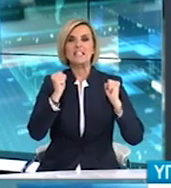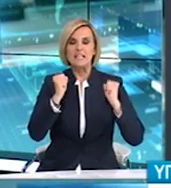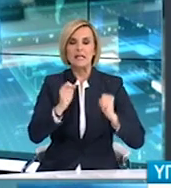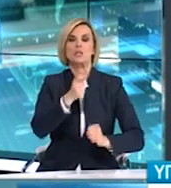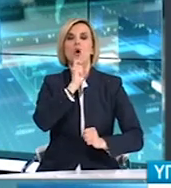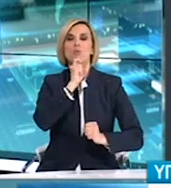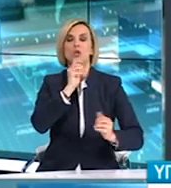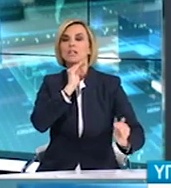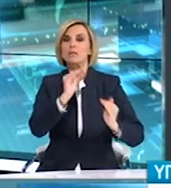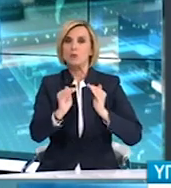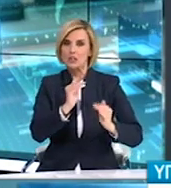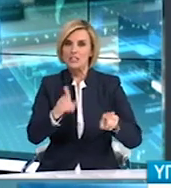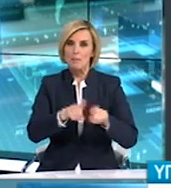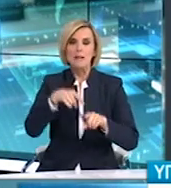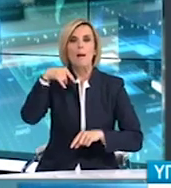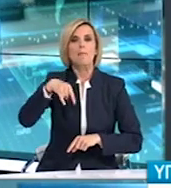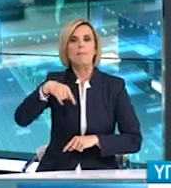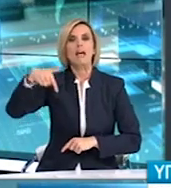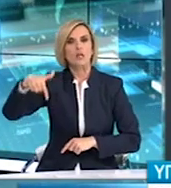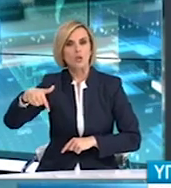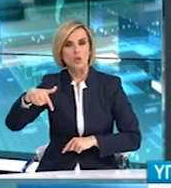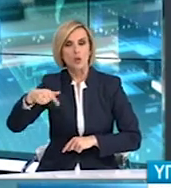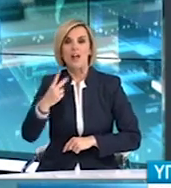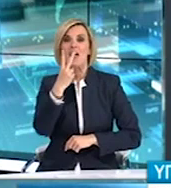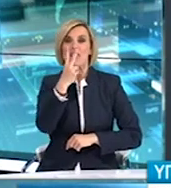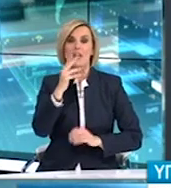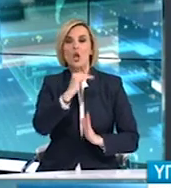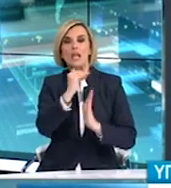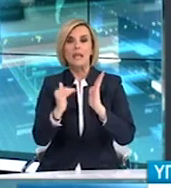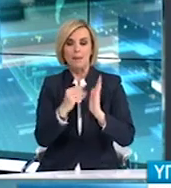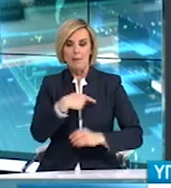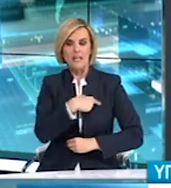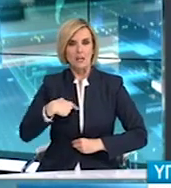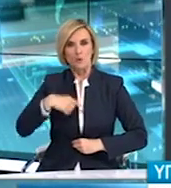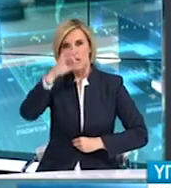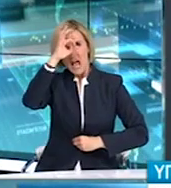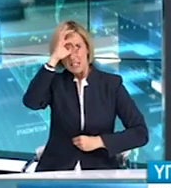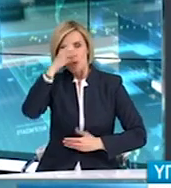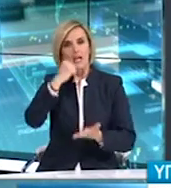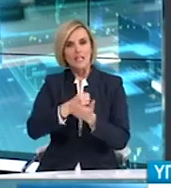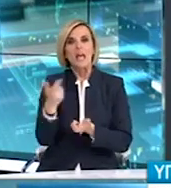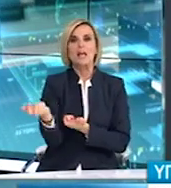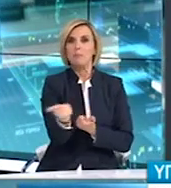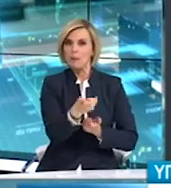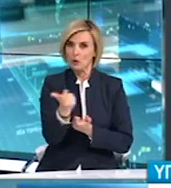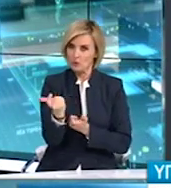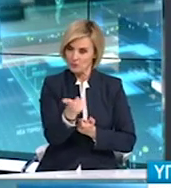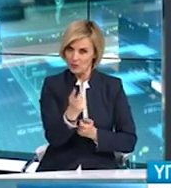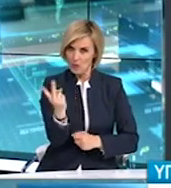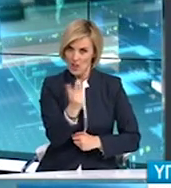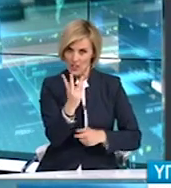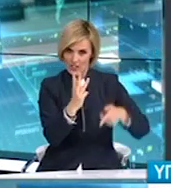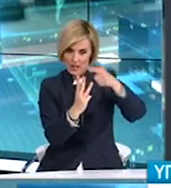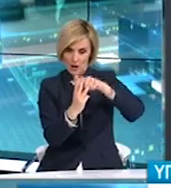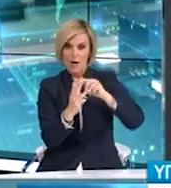Προστασίας, τον κύριο Παπαγεωργίου, τους δύο υπαρχηγούς της Ελλάς και της Πυροσβεστικής, αντιστράτηγους Δασκαλάκη και Κλεφτοσπύρο, και τον